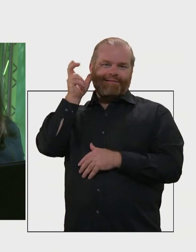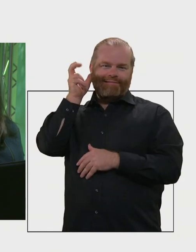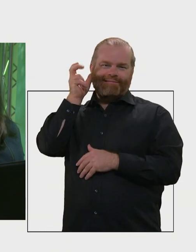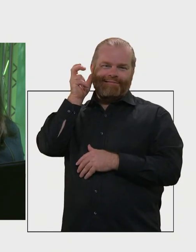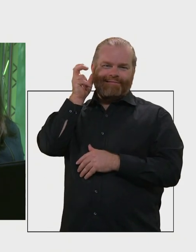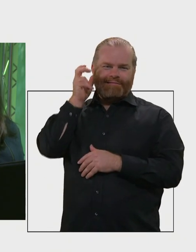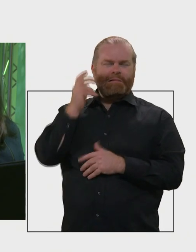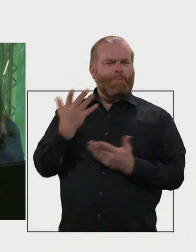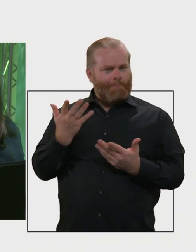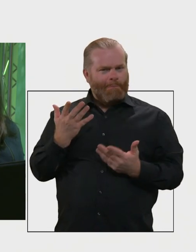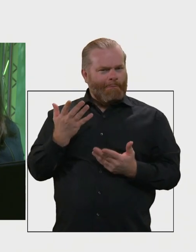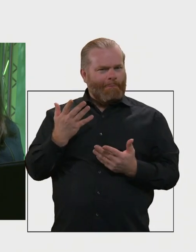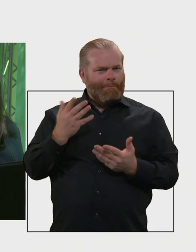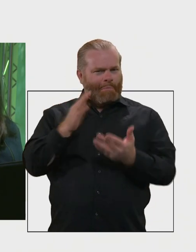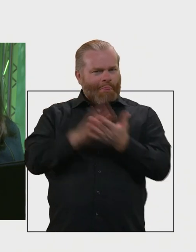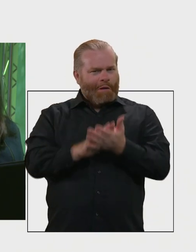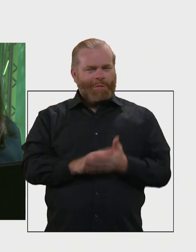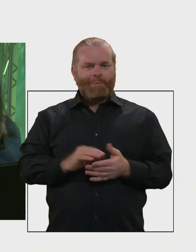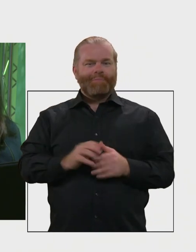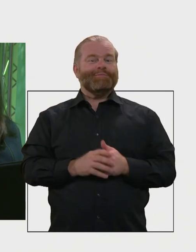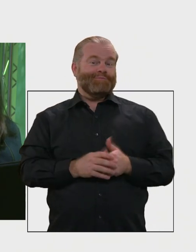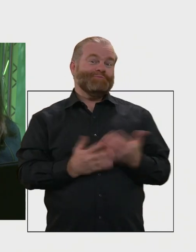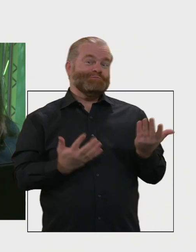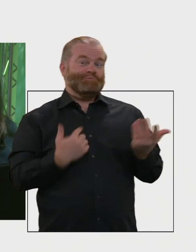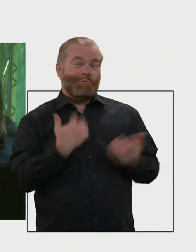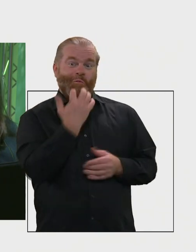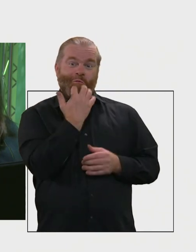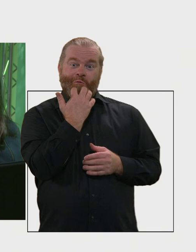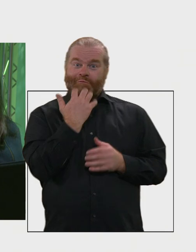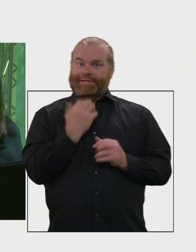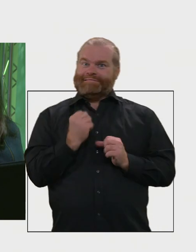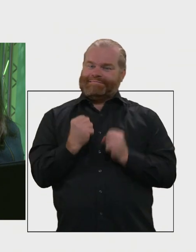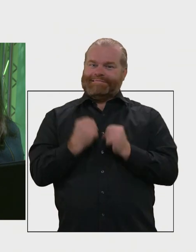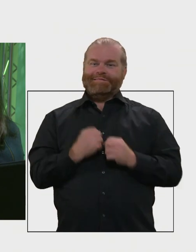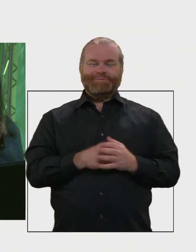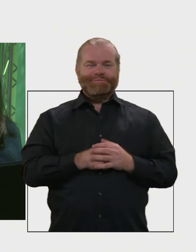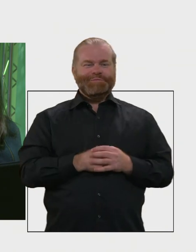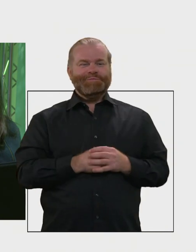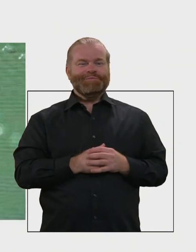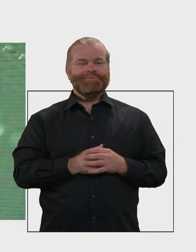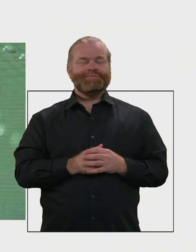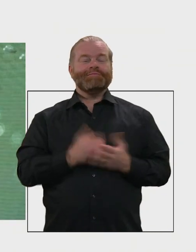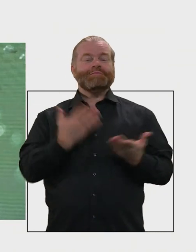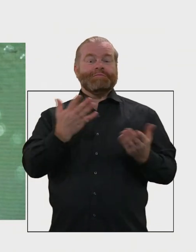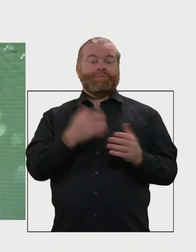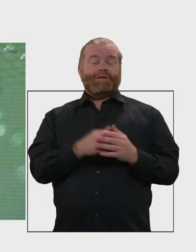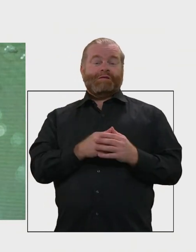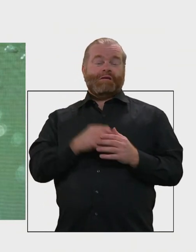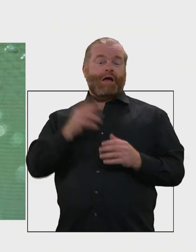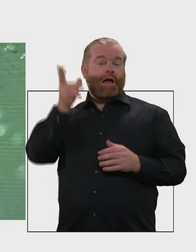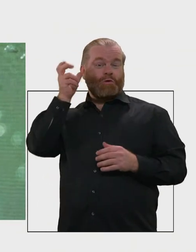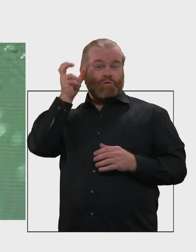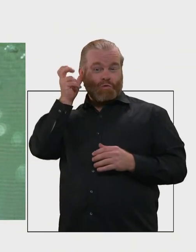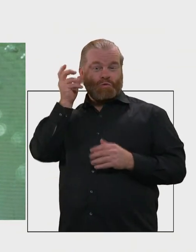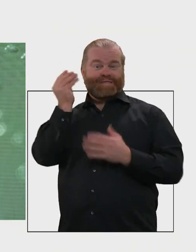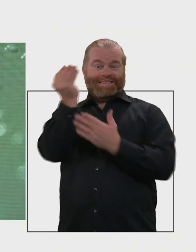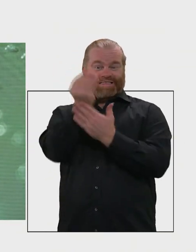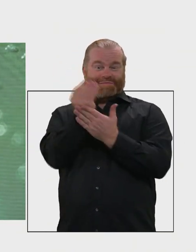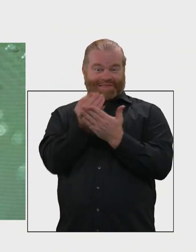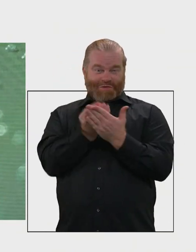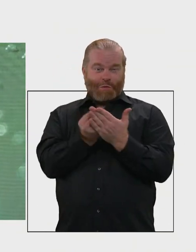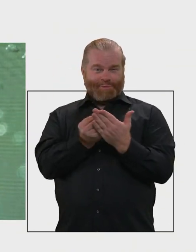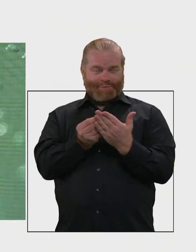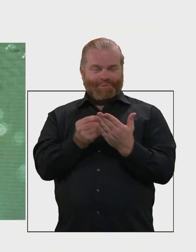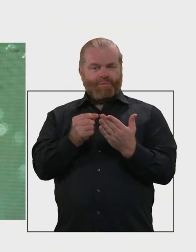stark. Auch bei den Audiodeskriptionen waren wir natürlich mit dabei und haben als Fokusgruppe mitgemacht. Hier geht es halt wirklich darum, dass wir